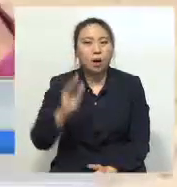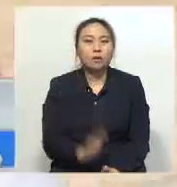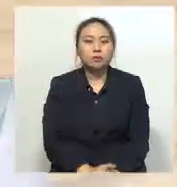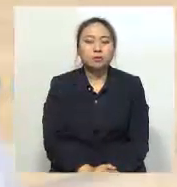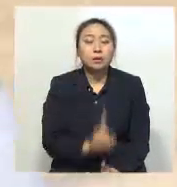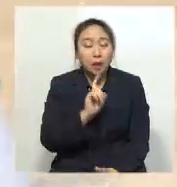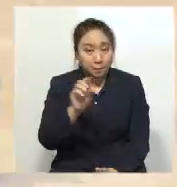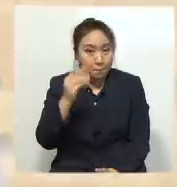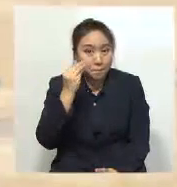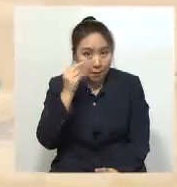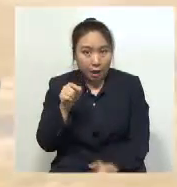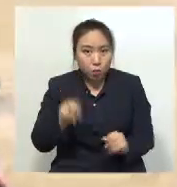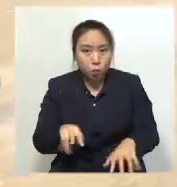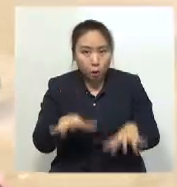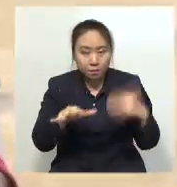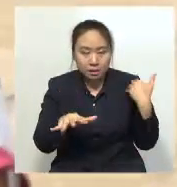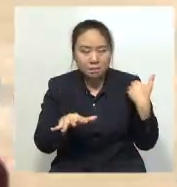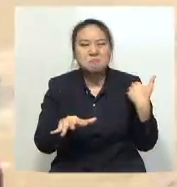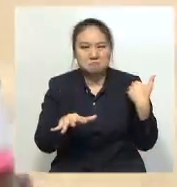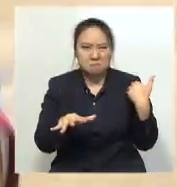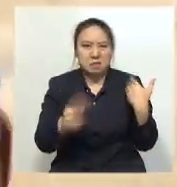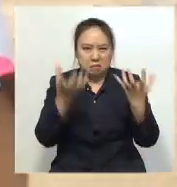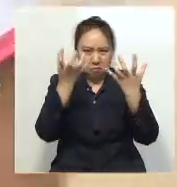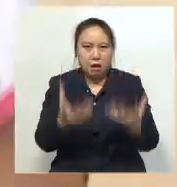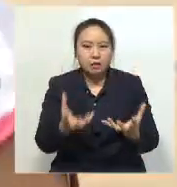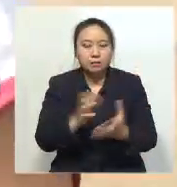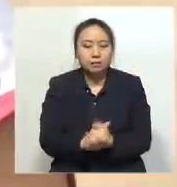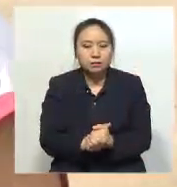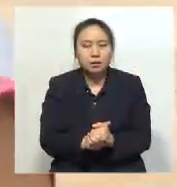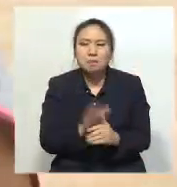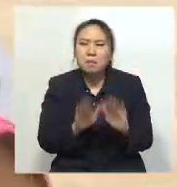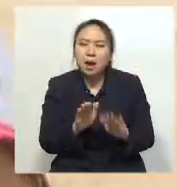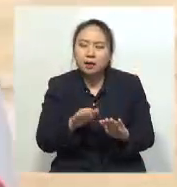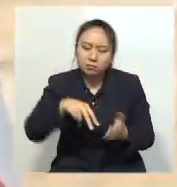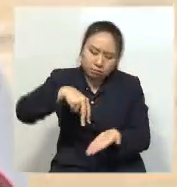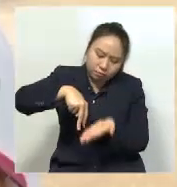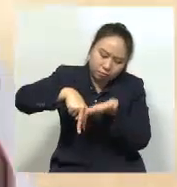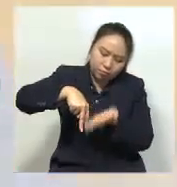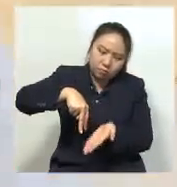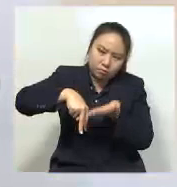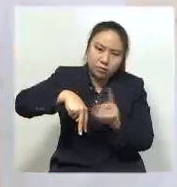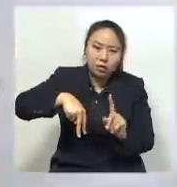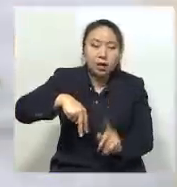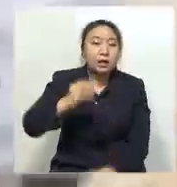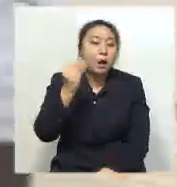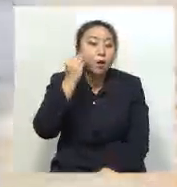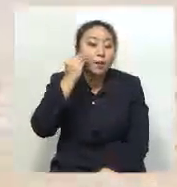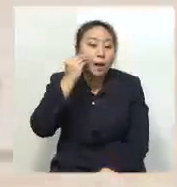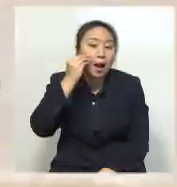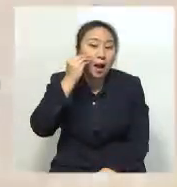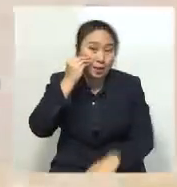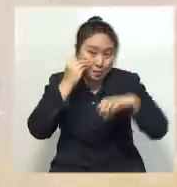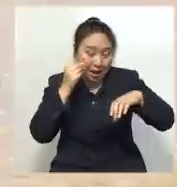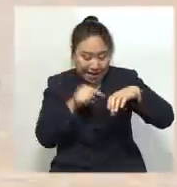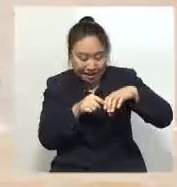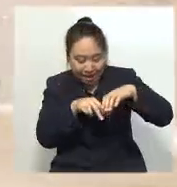ที่บ้านนี้ท่วมไหมคะ ท่วม หนักไหม หนักแหละ เยอะไหมประมาณไหนได ้ในบ้านนะประมาณนะในบ้าน